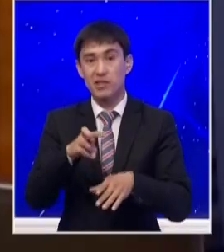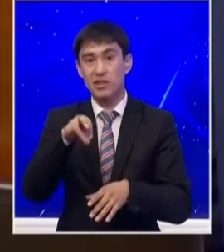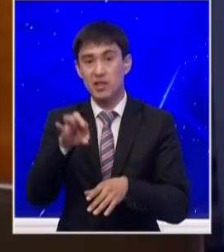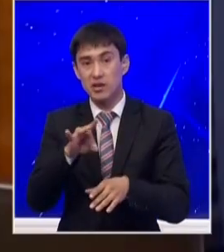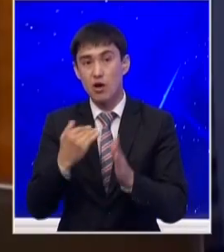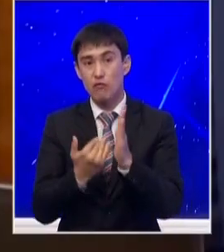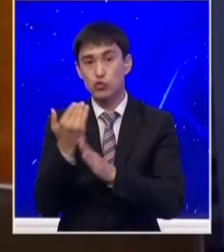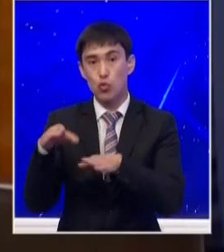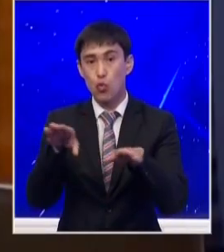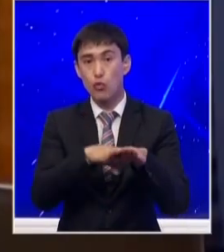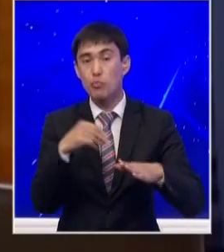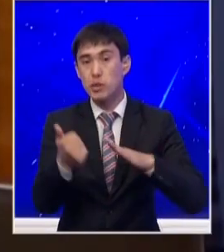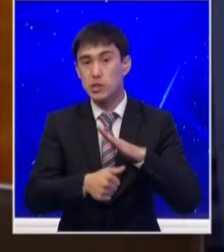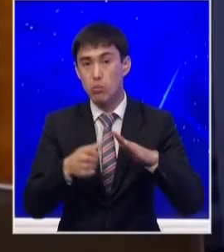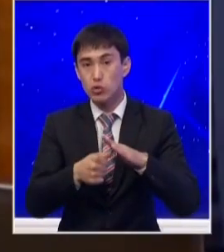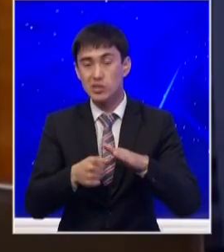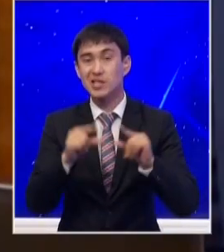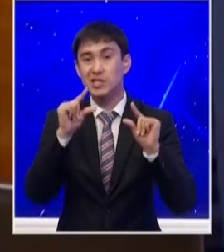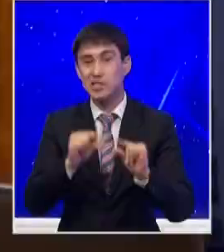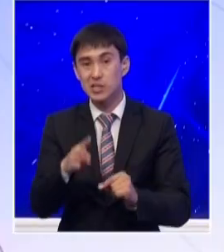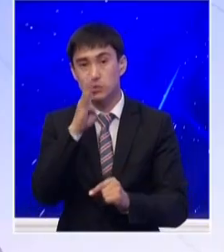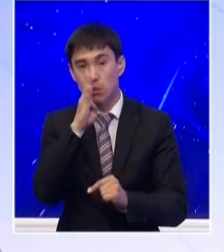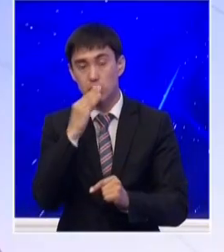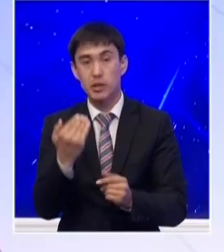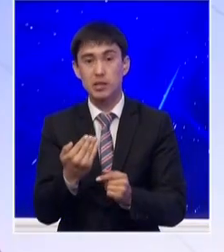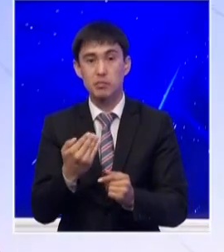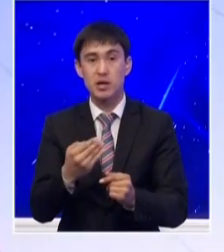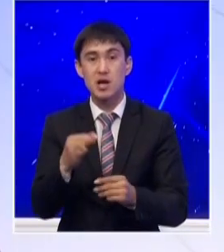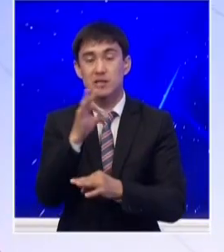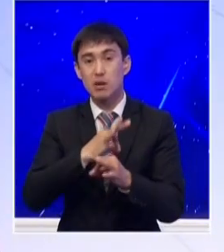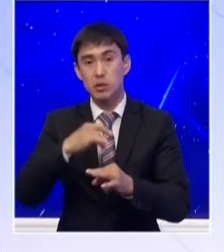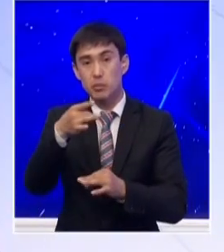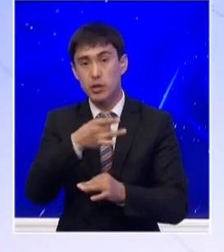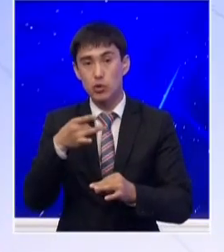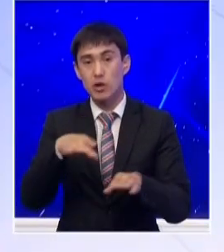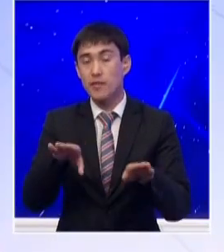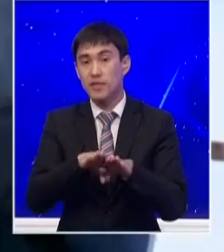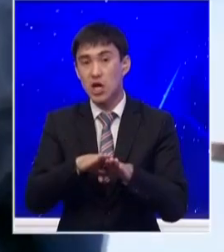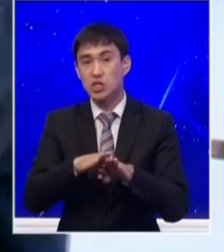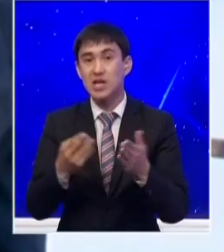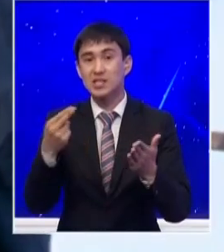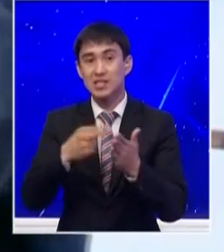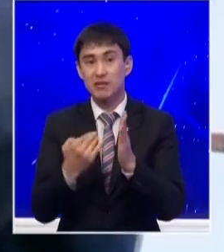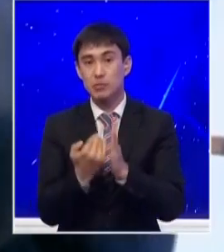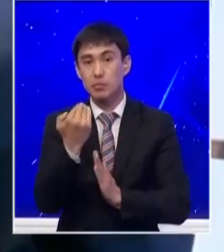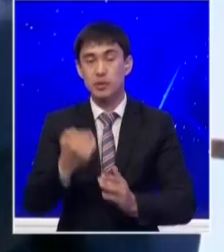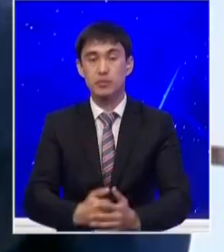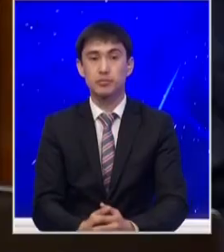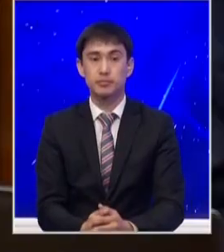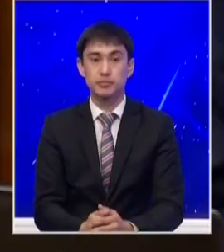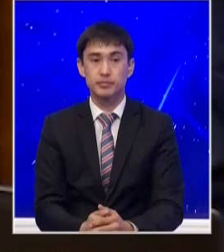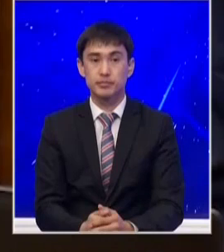высоким уровнем безработицы и низкими заработными платами в Западном регионе а также ценовым демпингом